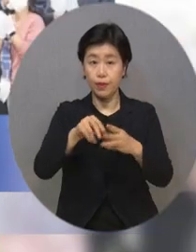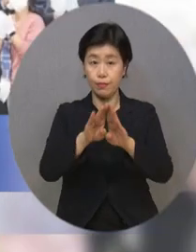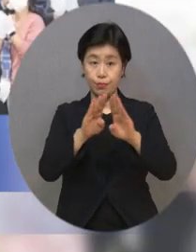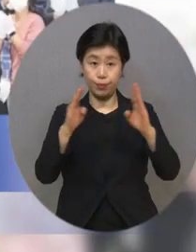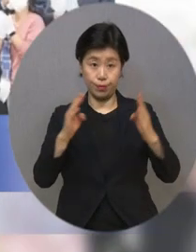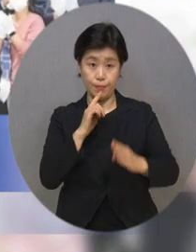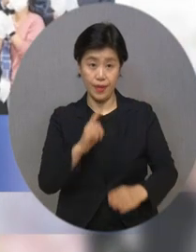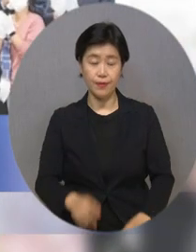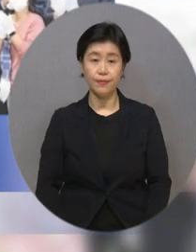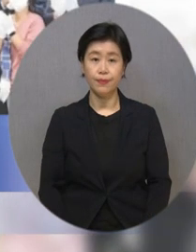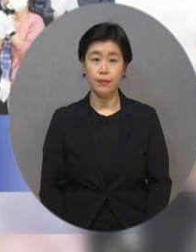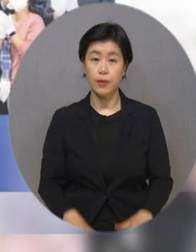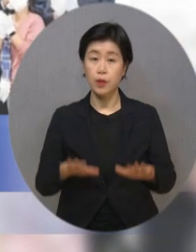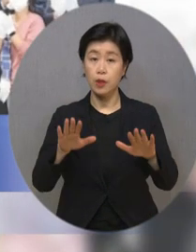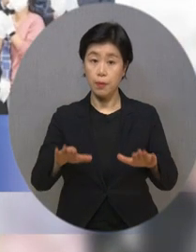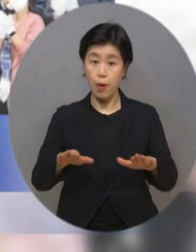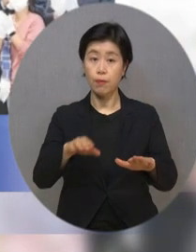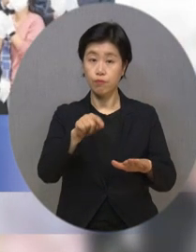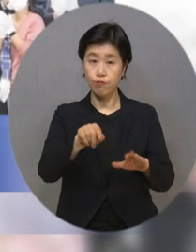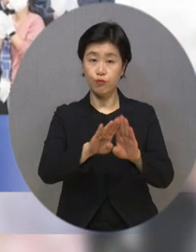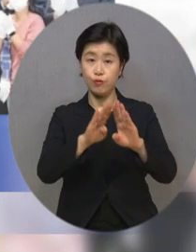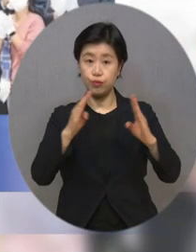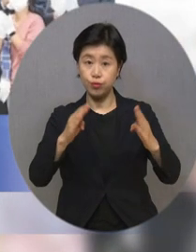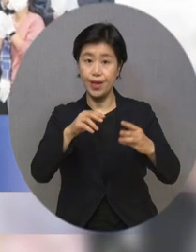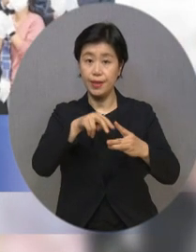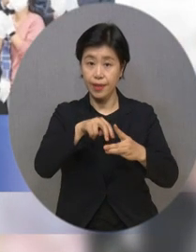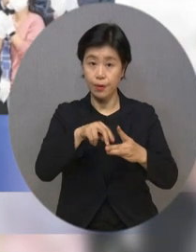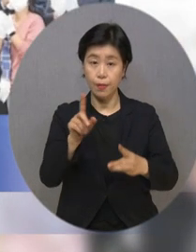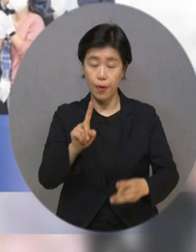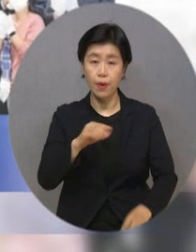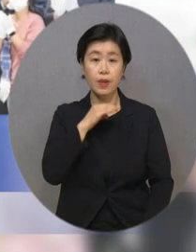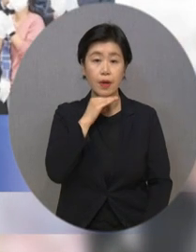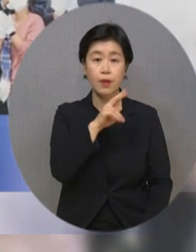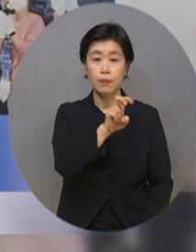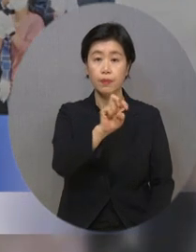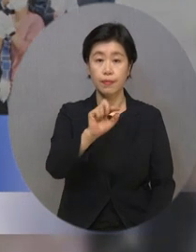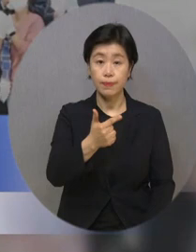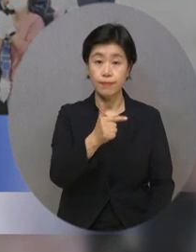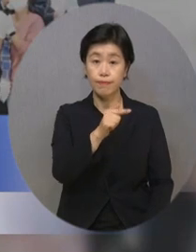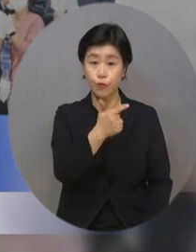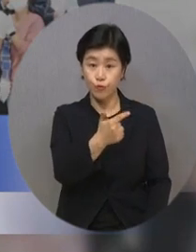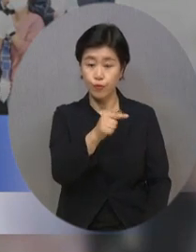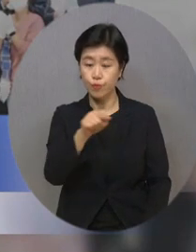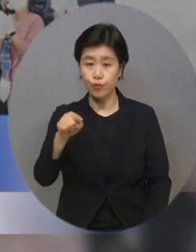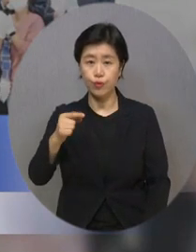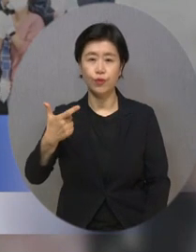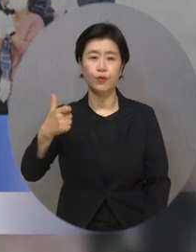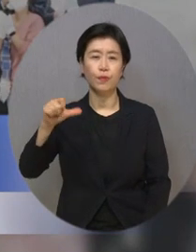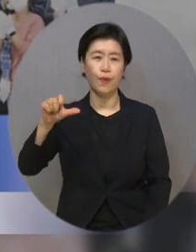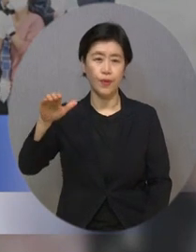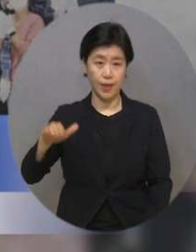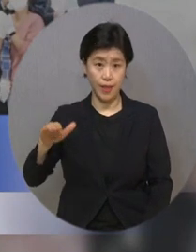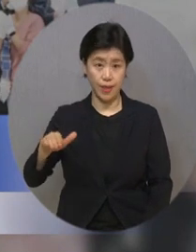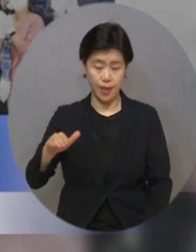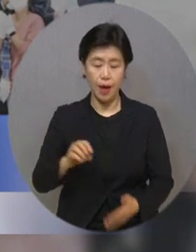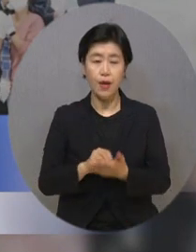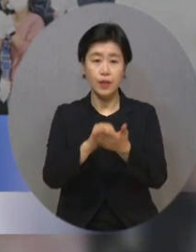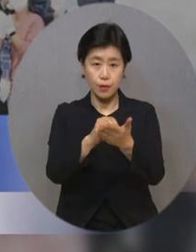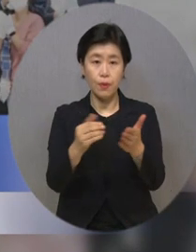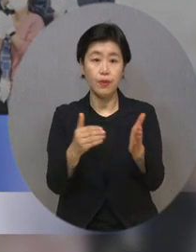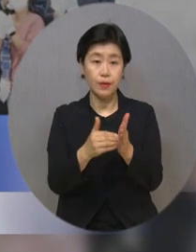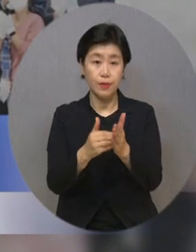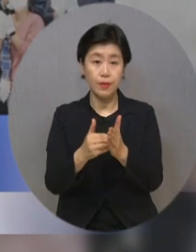있는데요 이번에 개소한 긴급 돌봄센터는 만 6세에서 65세 미만 등록 발달장애인이면